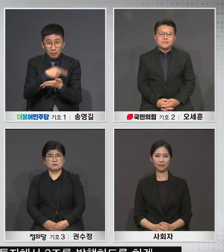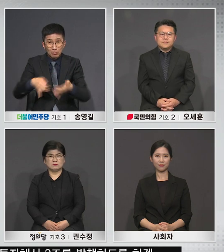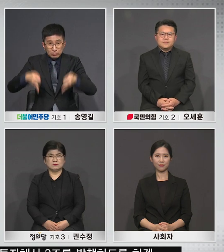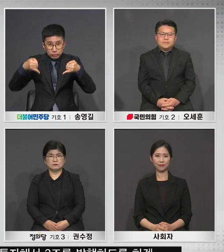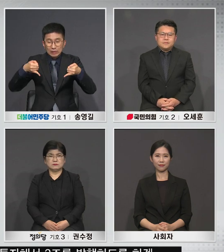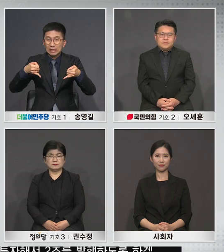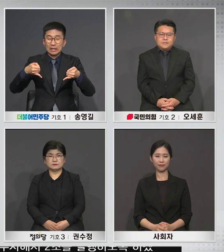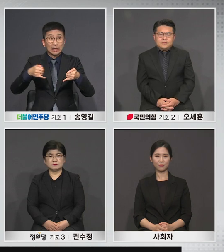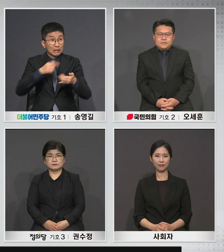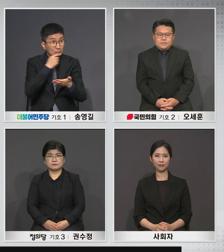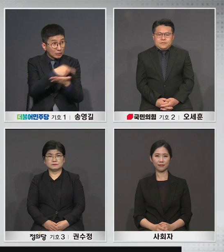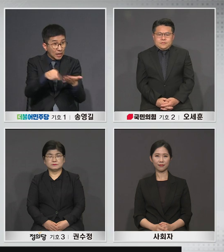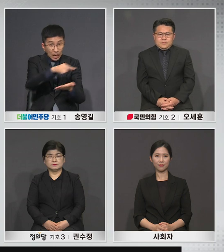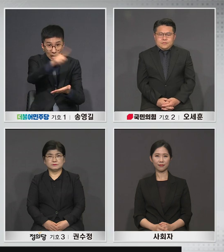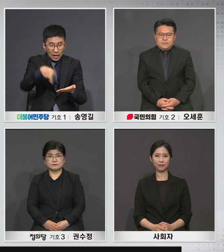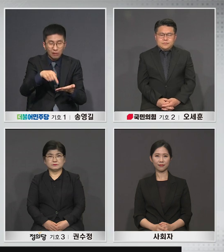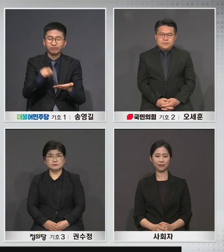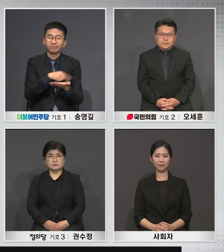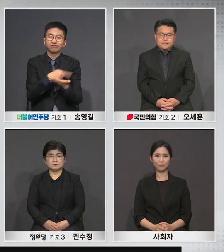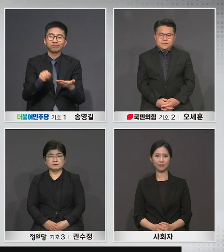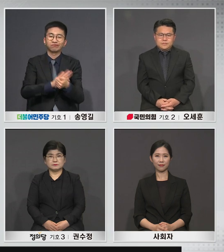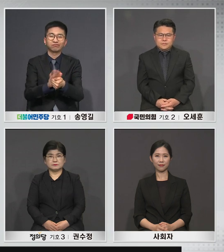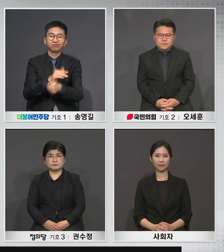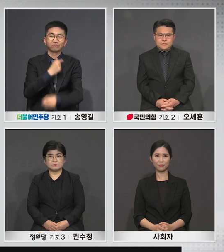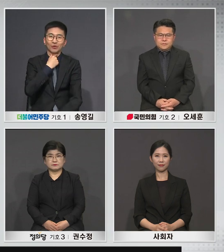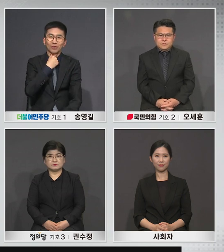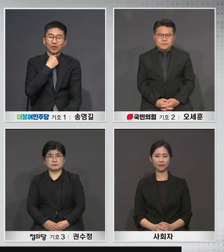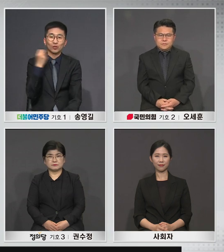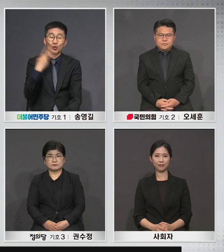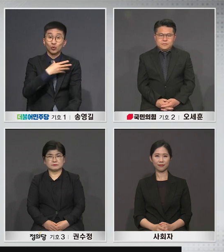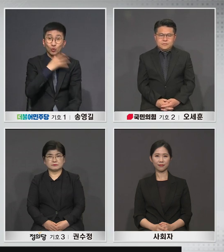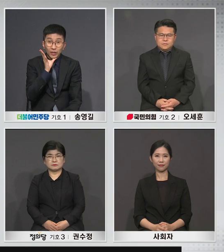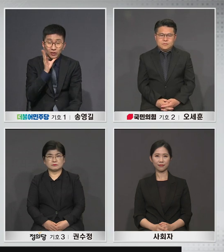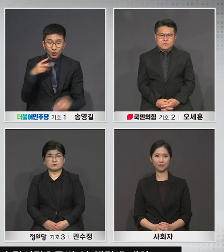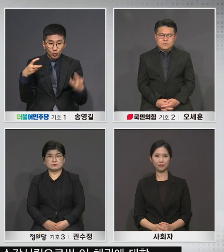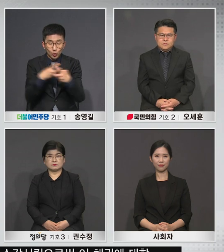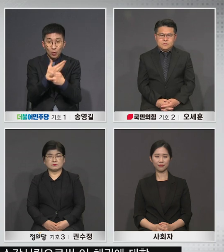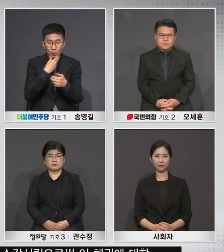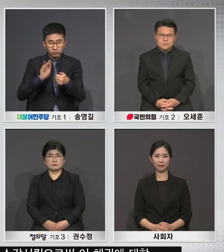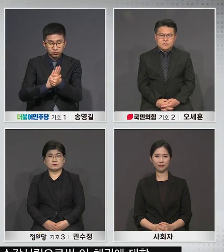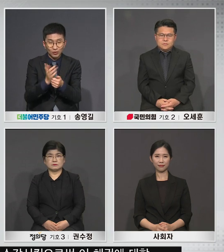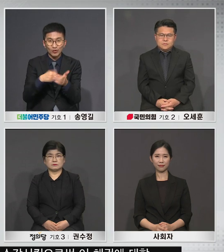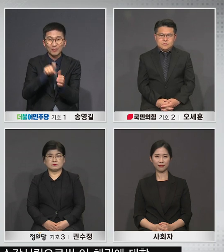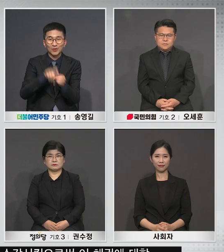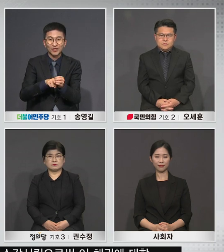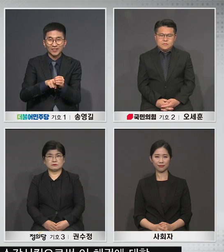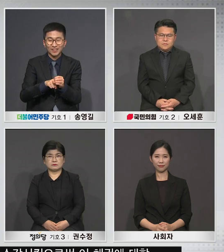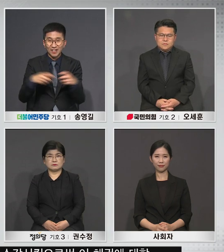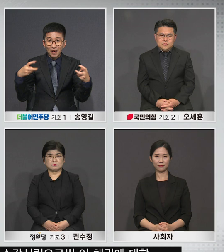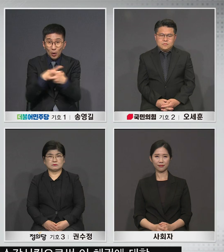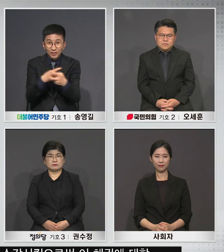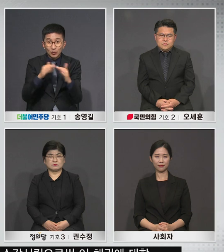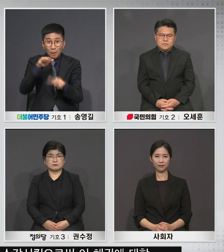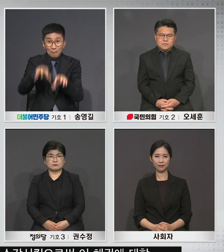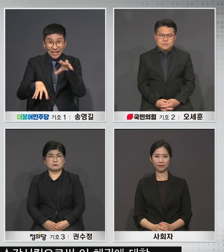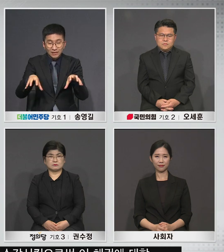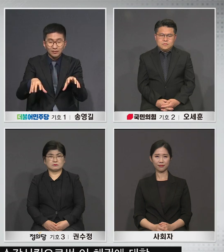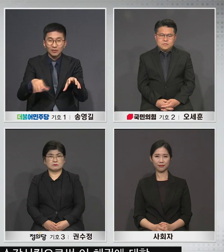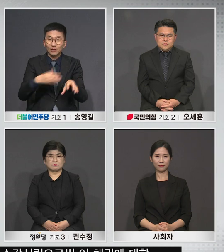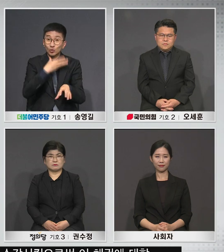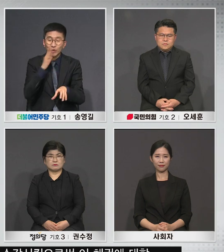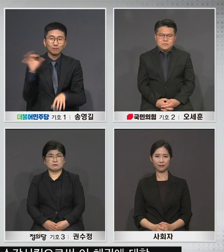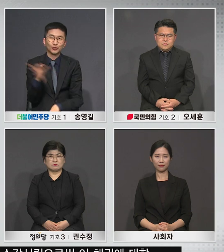덜어드리도록 하겠습니다. 우리 어르신들의 교통복지를 위해서 시내버스, 마을버스를 단계적으로 무료화시키겠습니다.